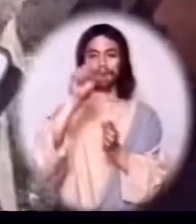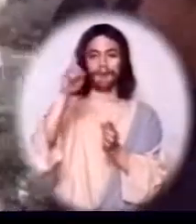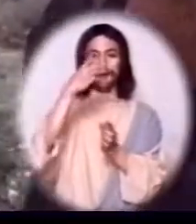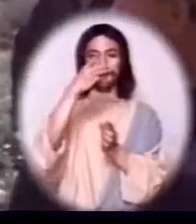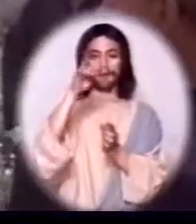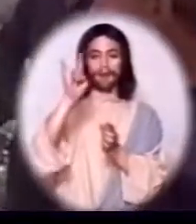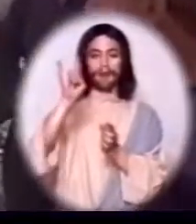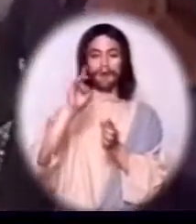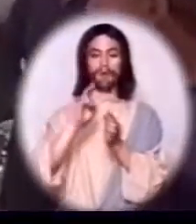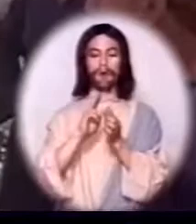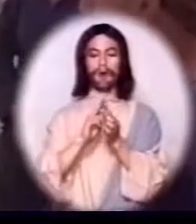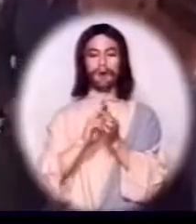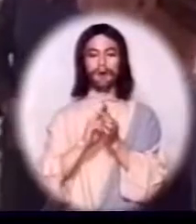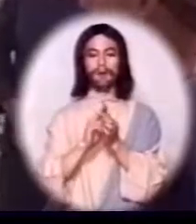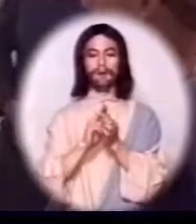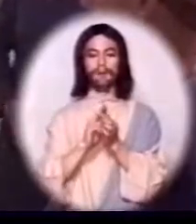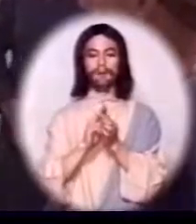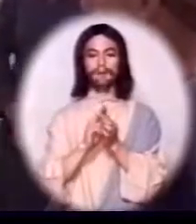마테와